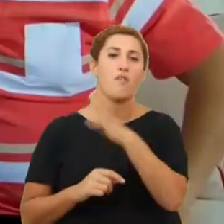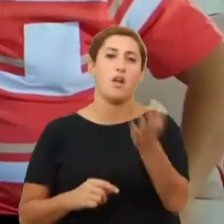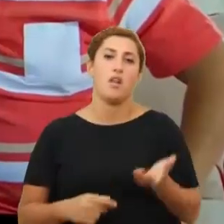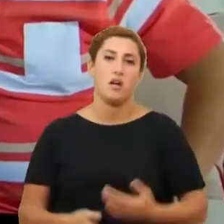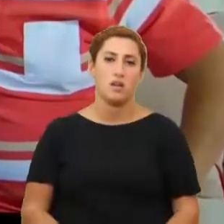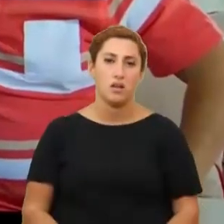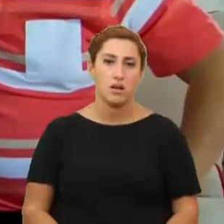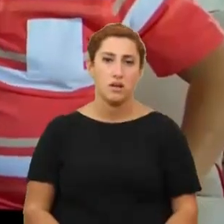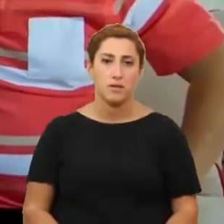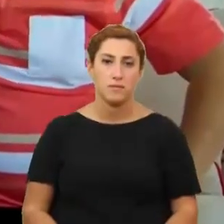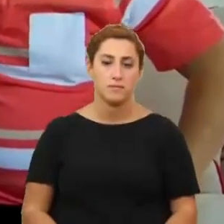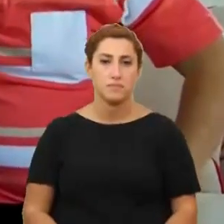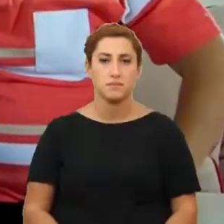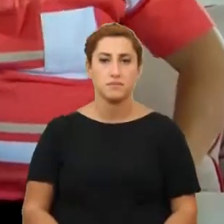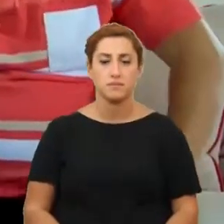ya.